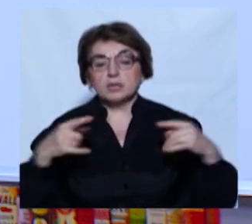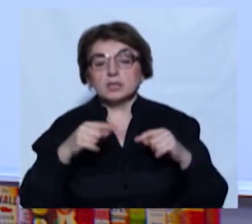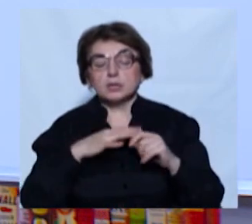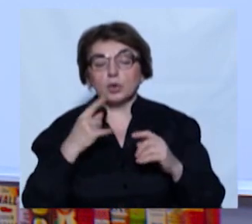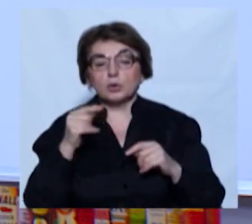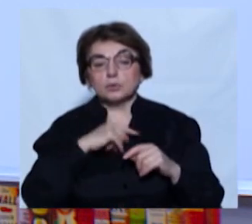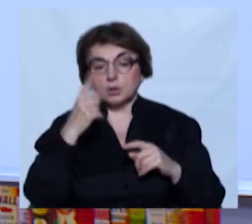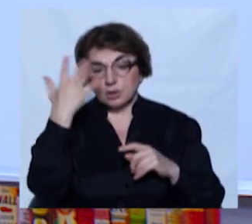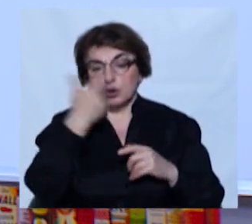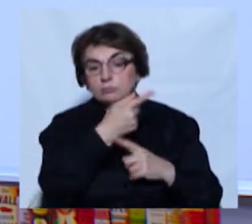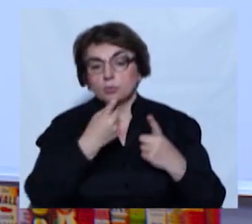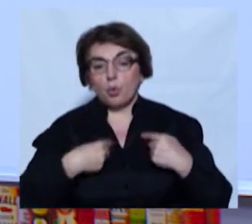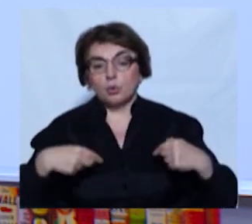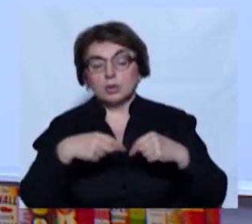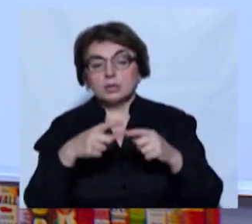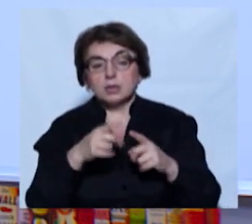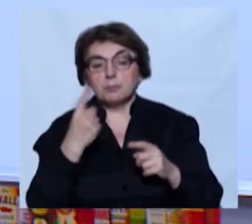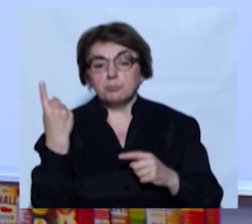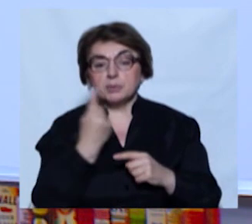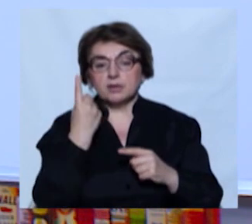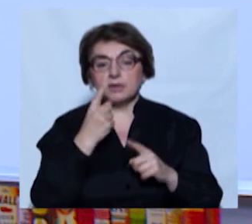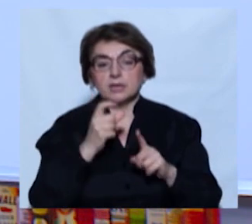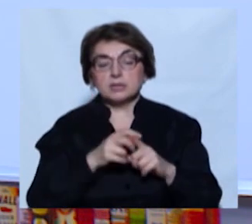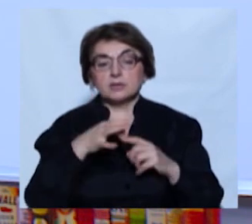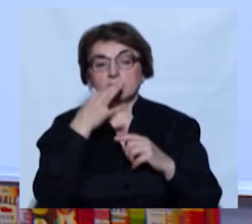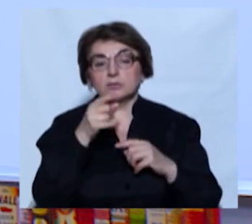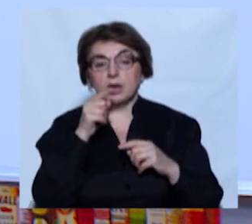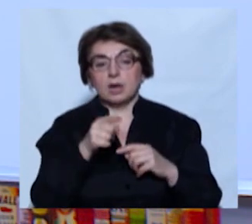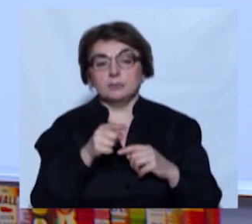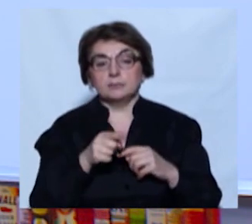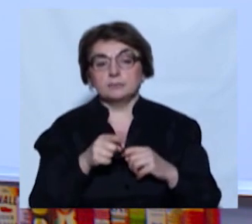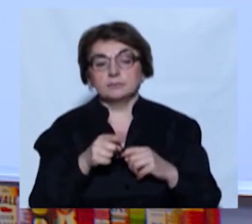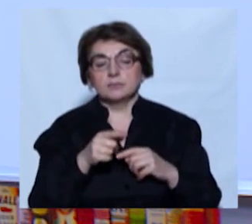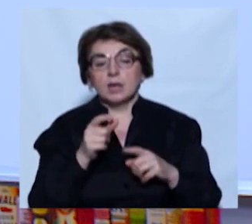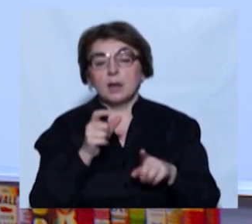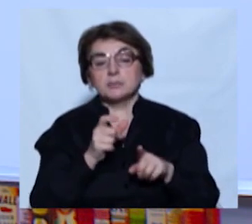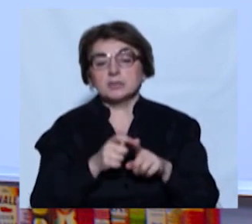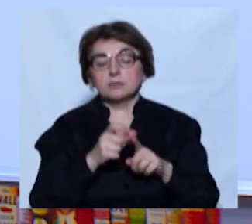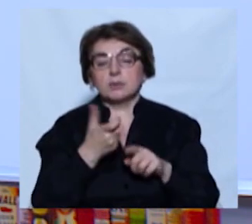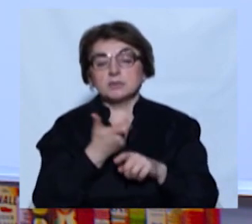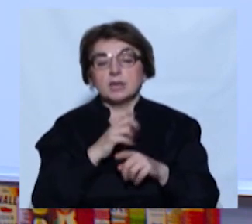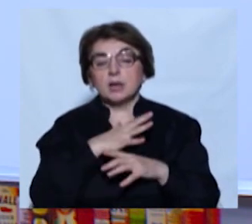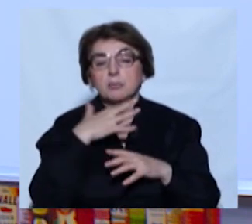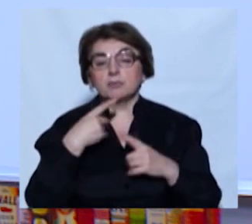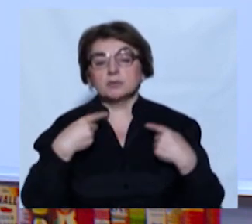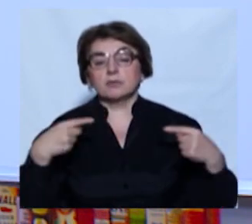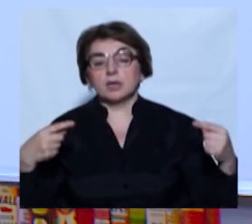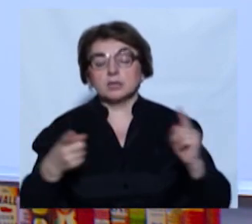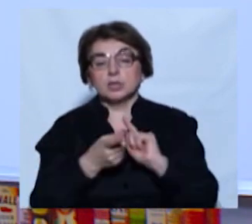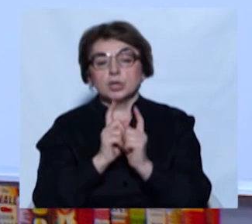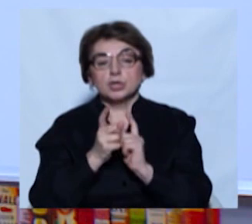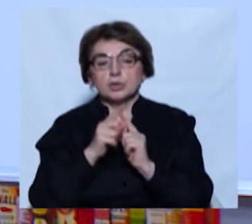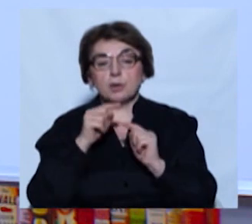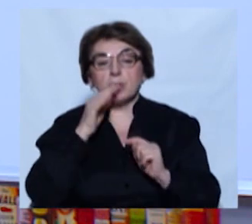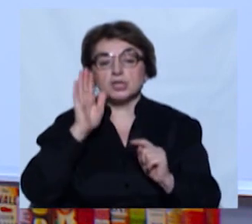იქნა ორგანიზებული, პირველად გაჟღერდა და სწორედ ამ ტერმინმა ძალიან ბევრი რამ შეცვალა